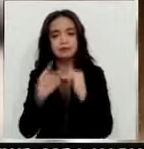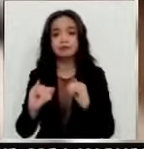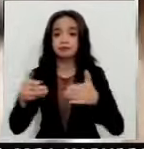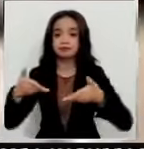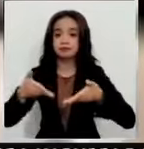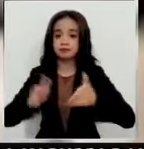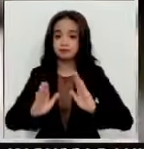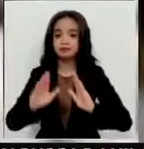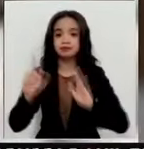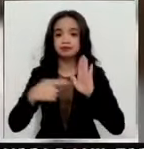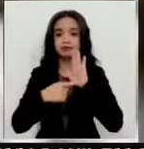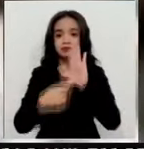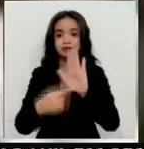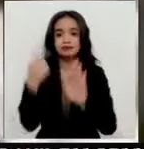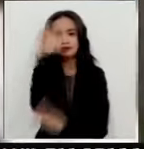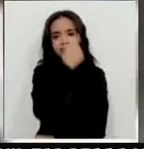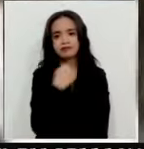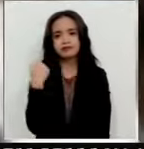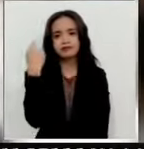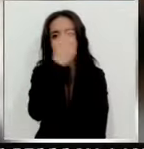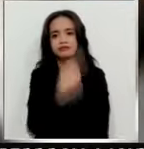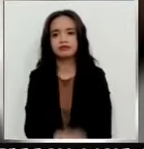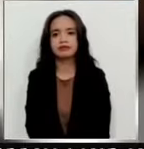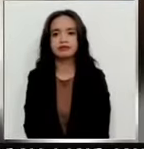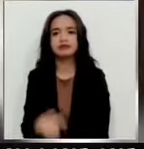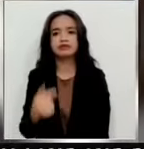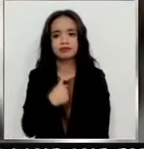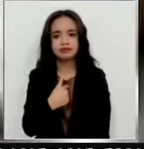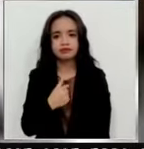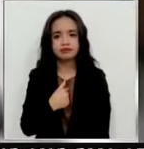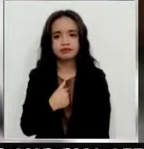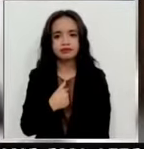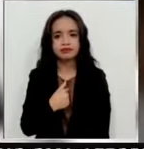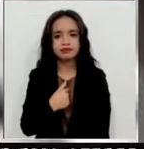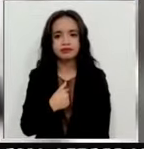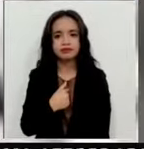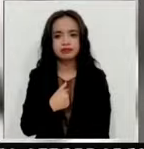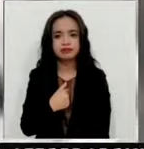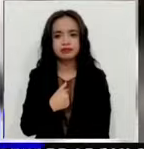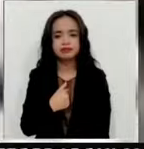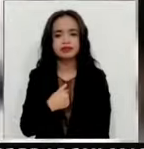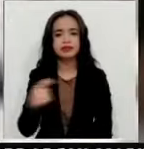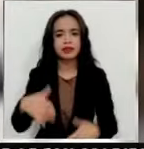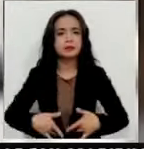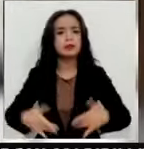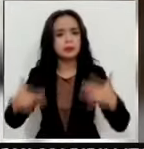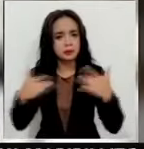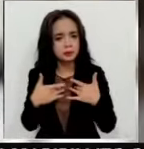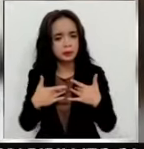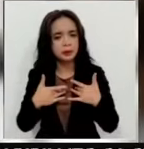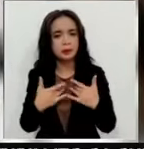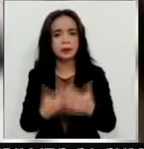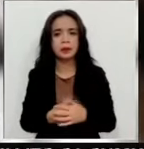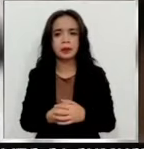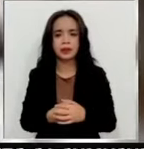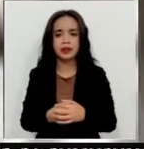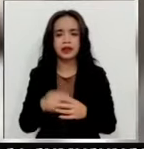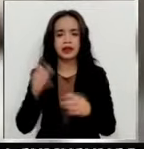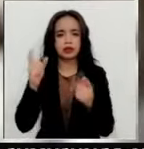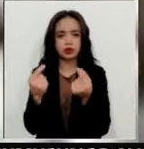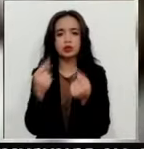ang kanyang mukha. Babago na po ako sa aking buhay. Ikakaribin po ang tamang